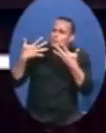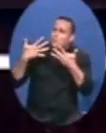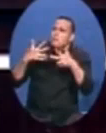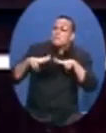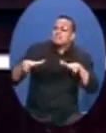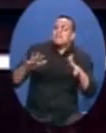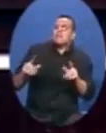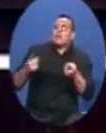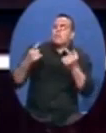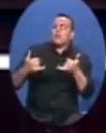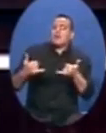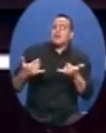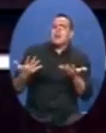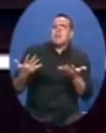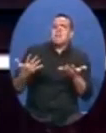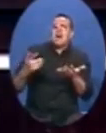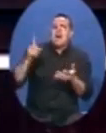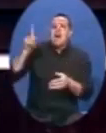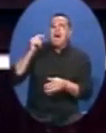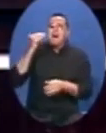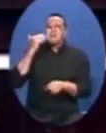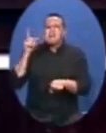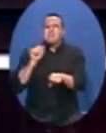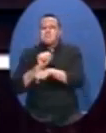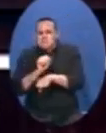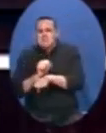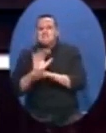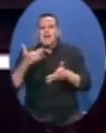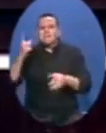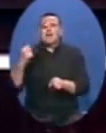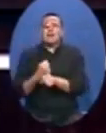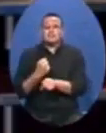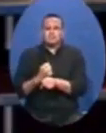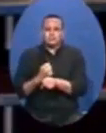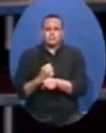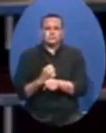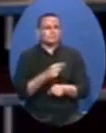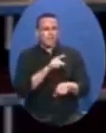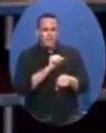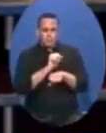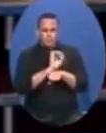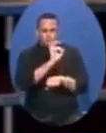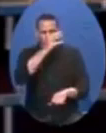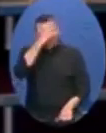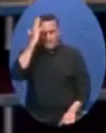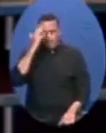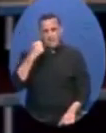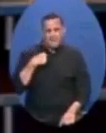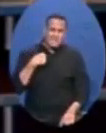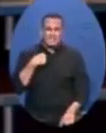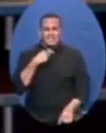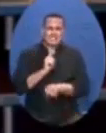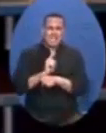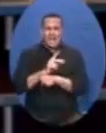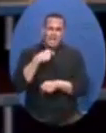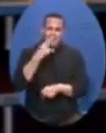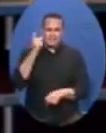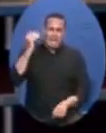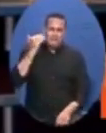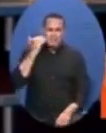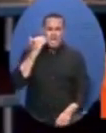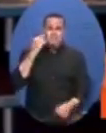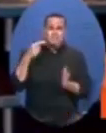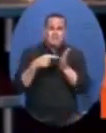מה קורה כרגע, על מה העלינו האמריקאים ומה הם עשו, מה היה? התלונה של טראמפ, אני אפילו הייתי נזהר מלהגיד האמריקאים,